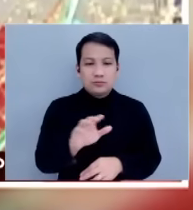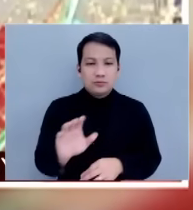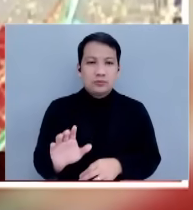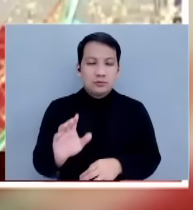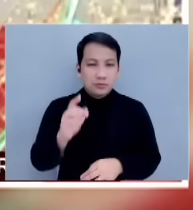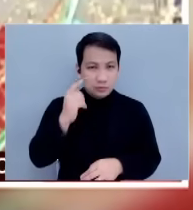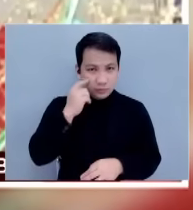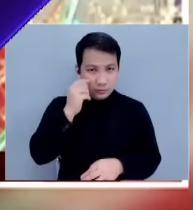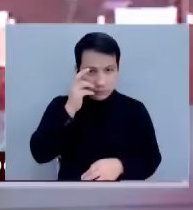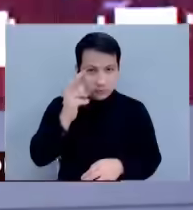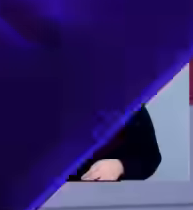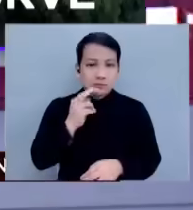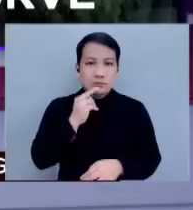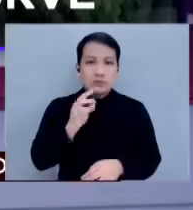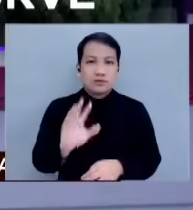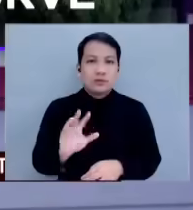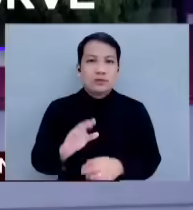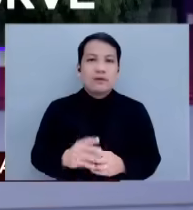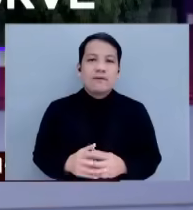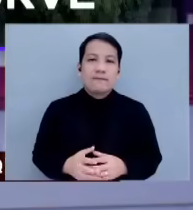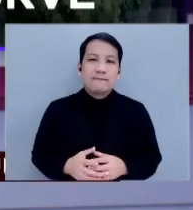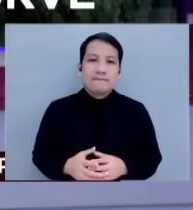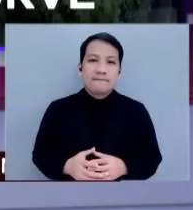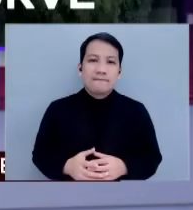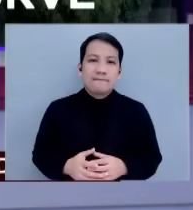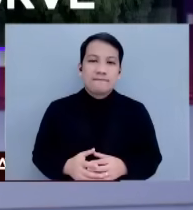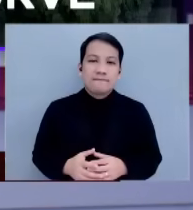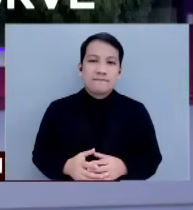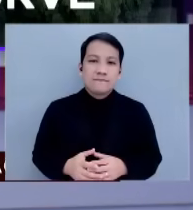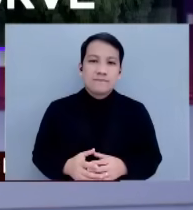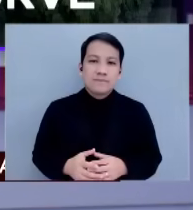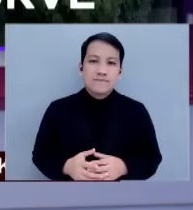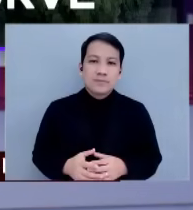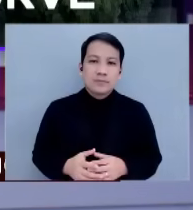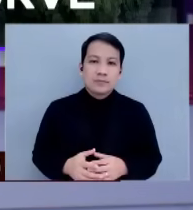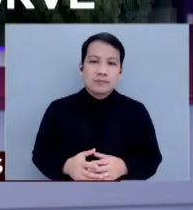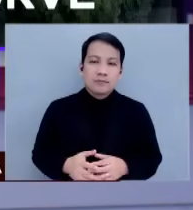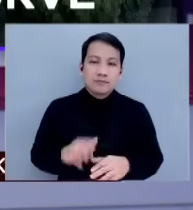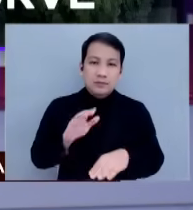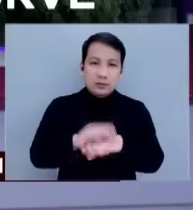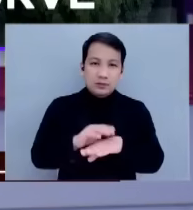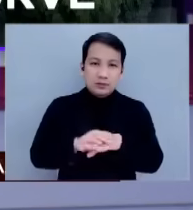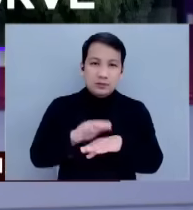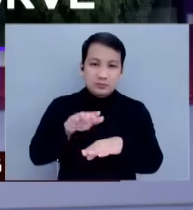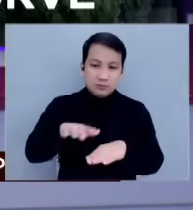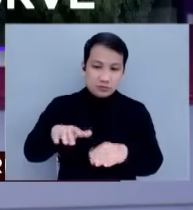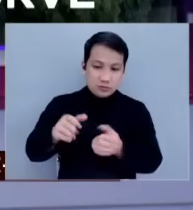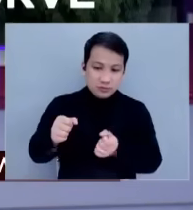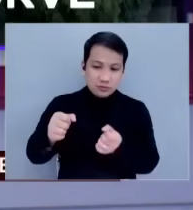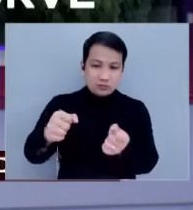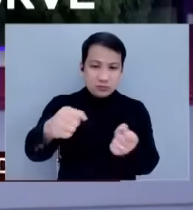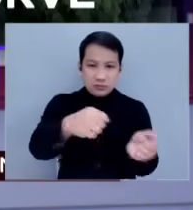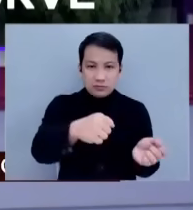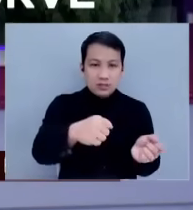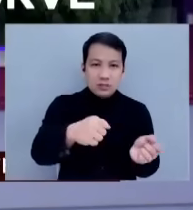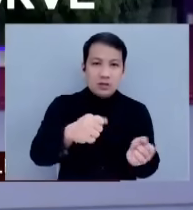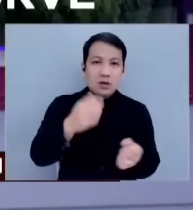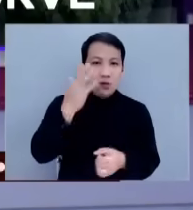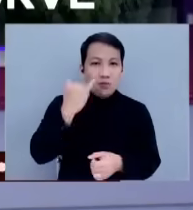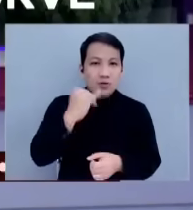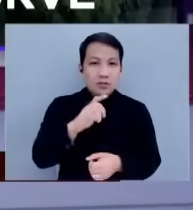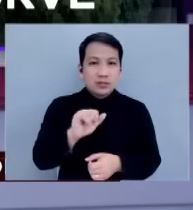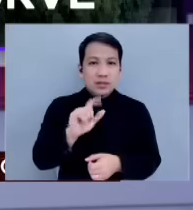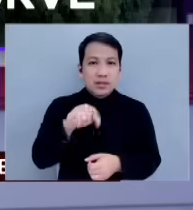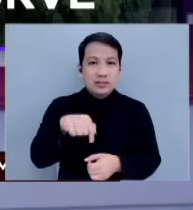Robles, News 5. Killer curve, yan ang bansag sa isang kalsada sa Antique kung saan nadisgrasya